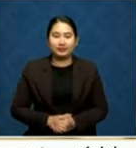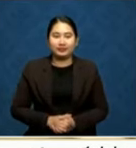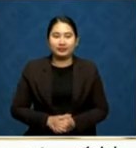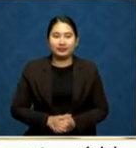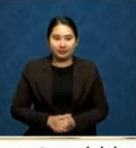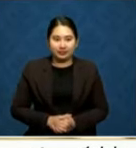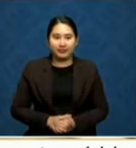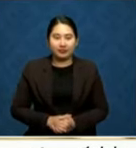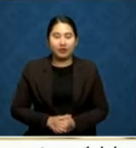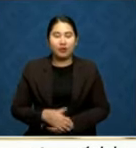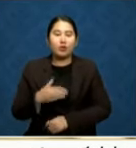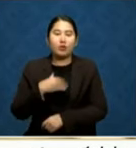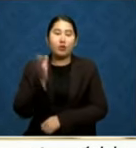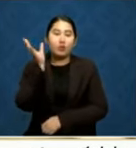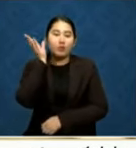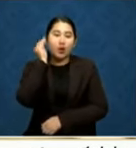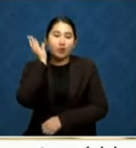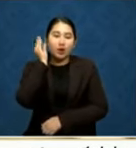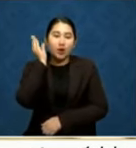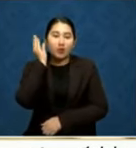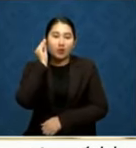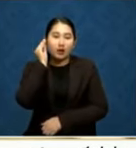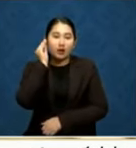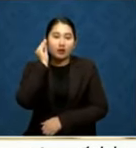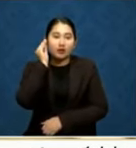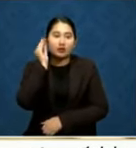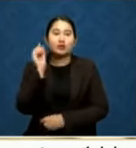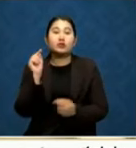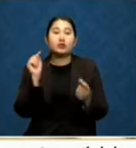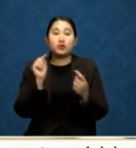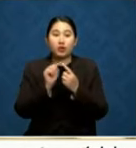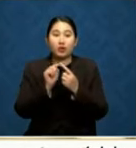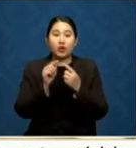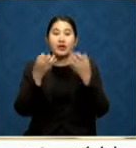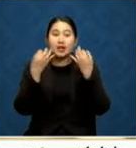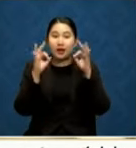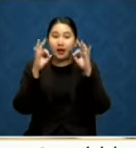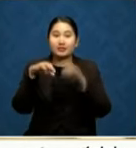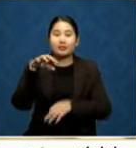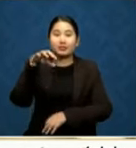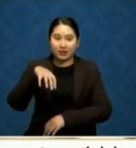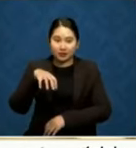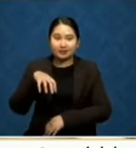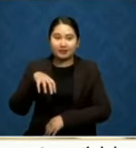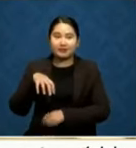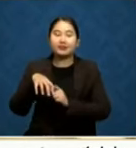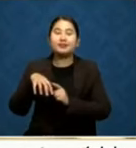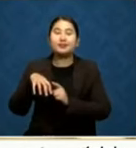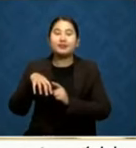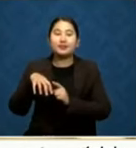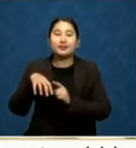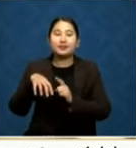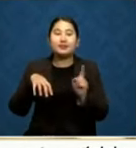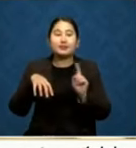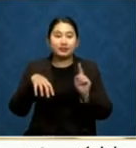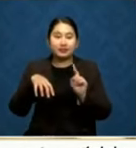ผมนั่งฟังคำบญญายขององคกรอสระ ที่เรีกว่า